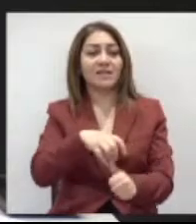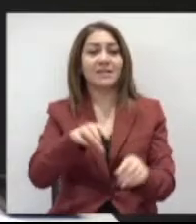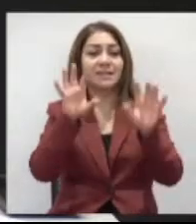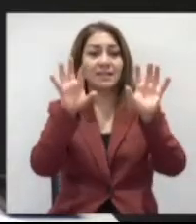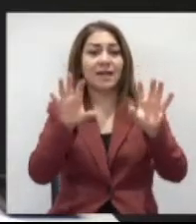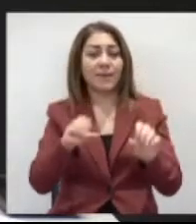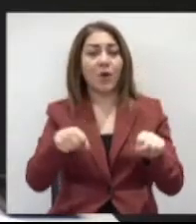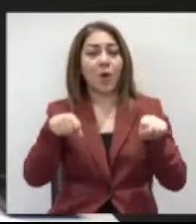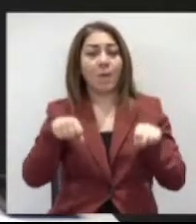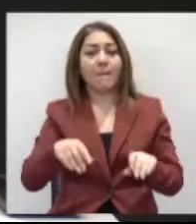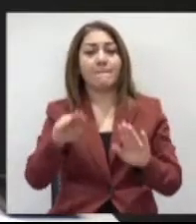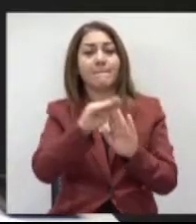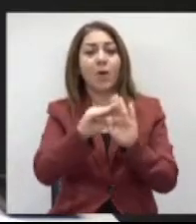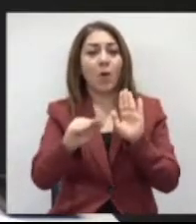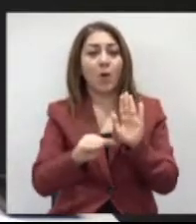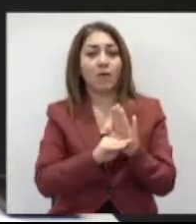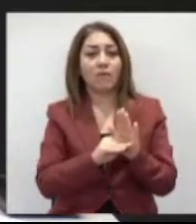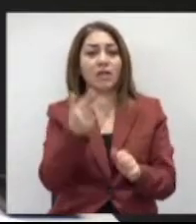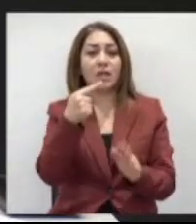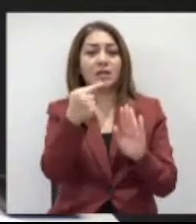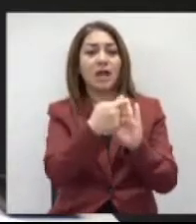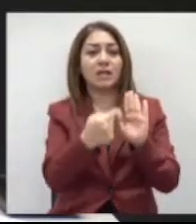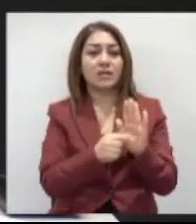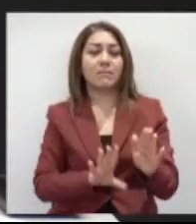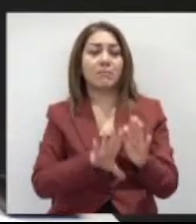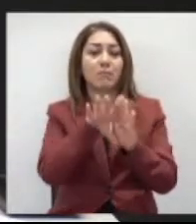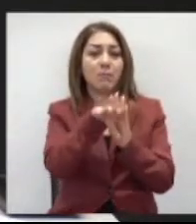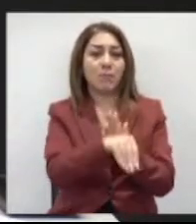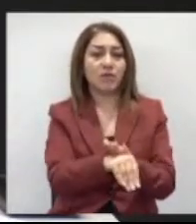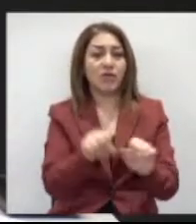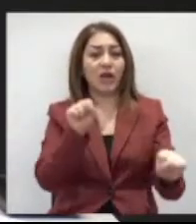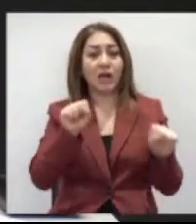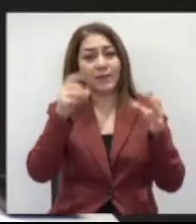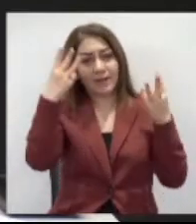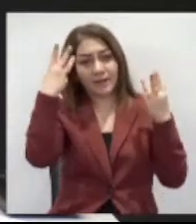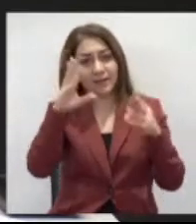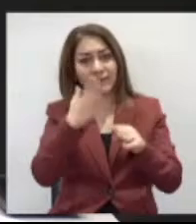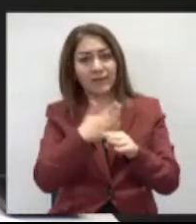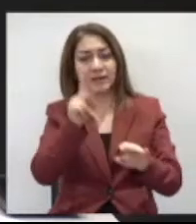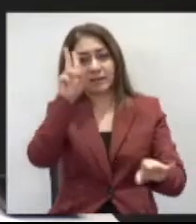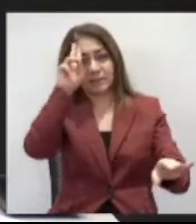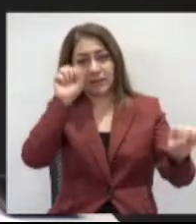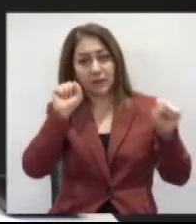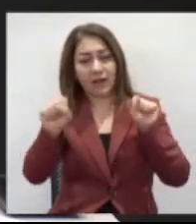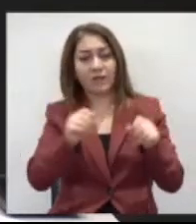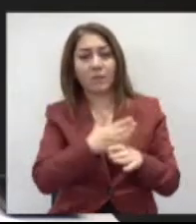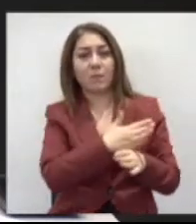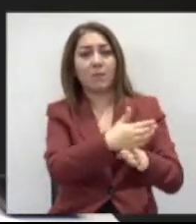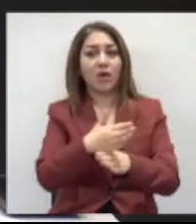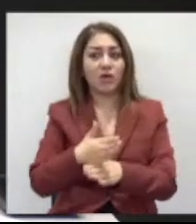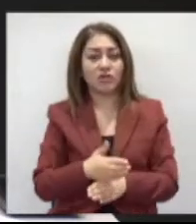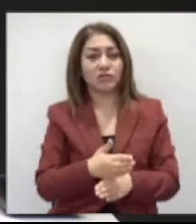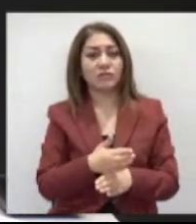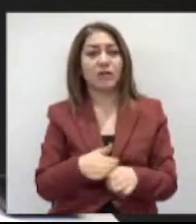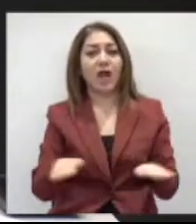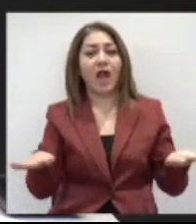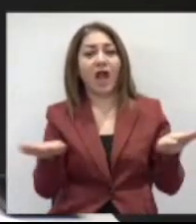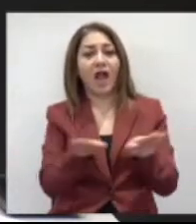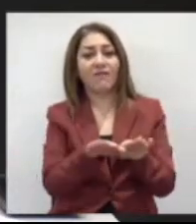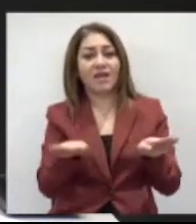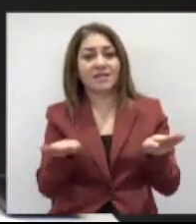լուծումները մցել եք 1-3 կետի մեջ, երբ որ քննարկում եք կառավարման ձևորեն ձեր գործադիր իշխանությունների բաժանումն եւ